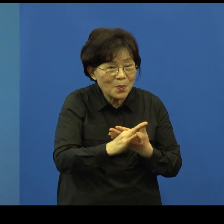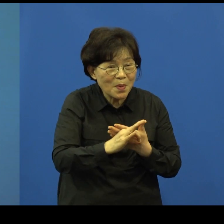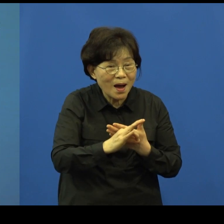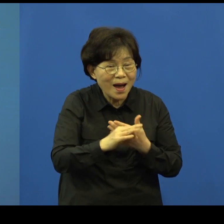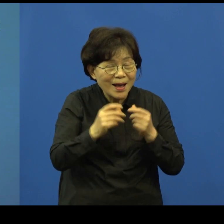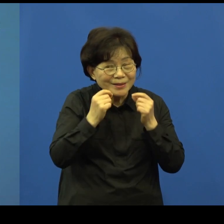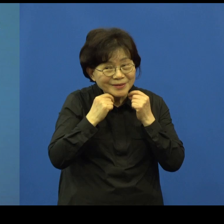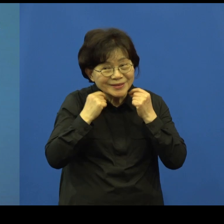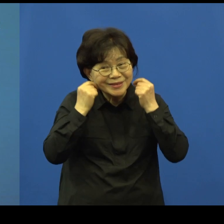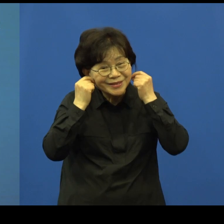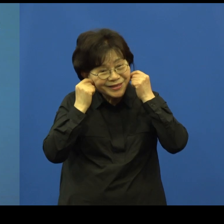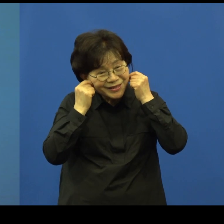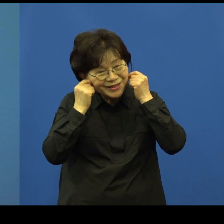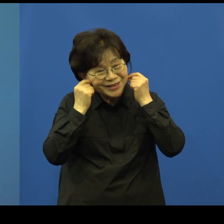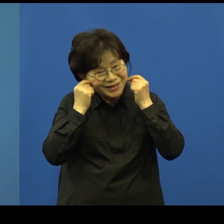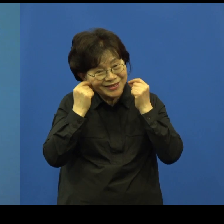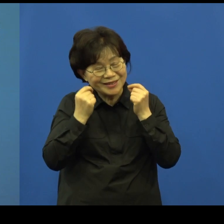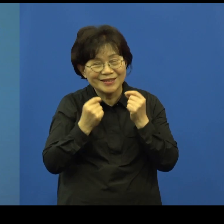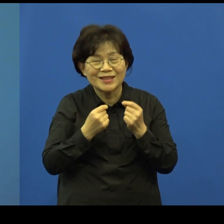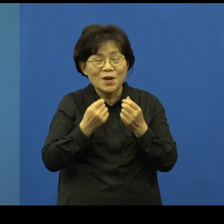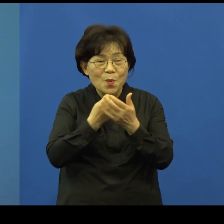사랑한다고 얘기하는데 얼굴이 이렇게 찌그러져요?